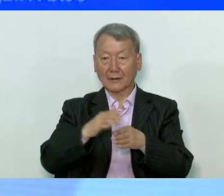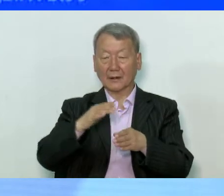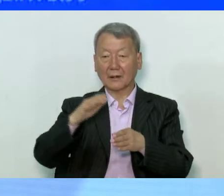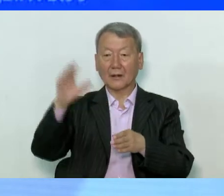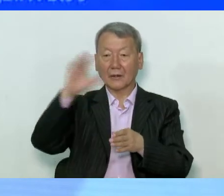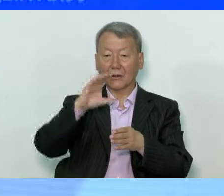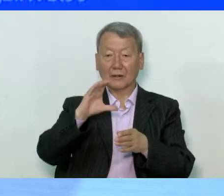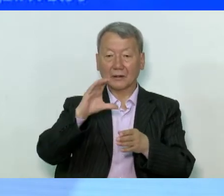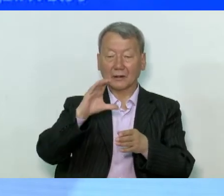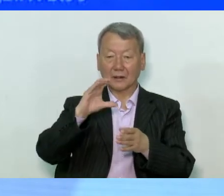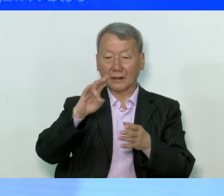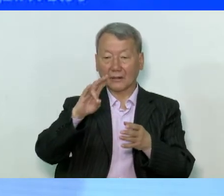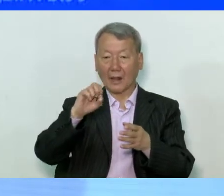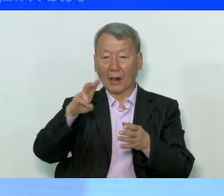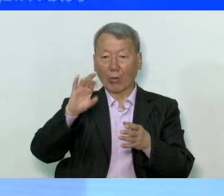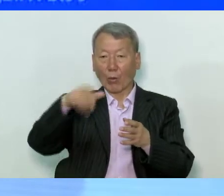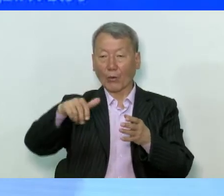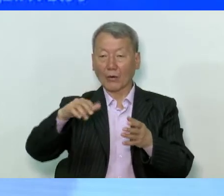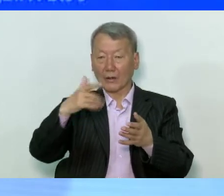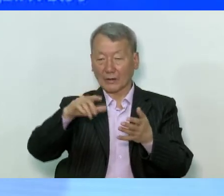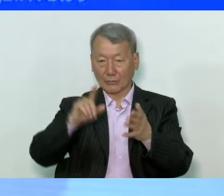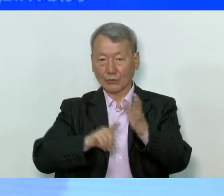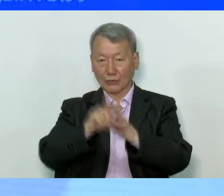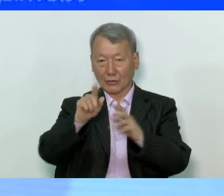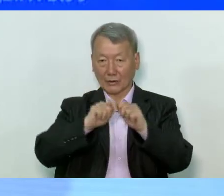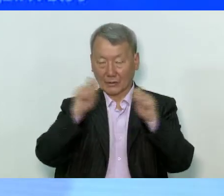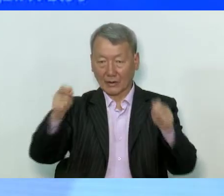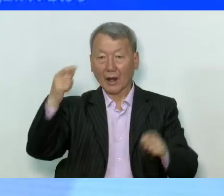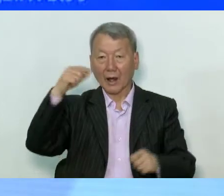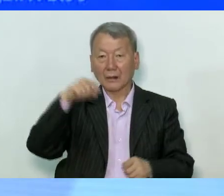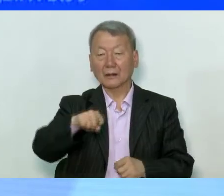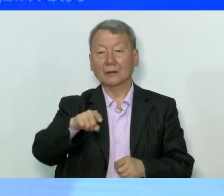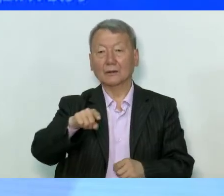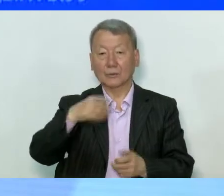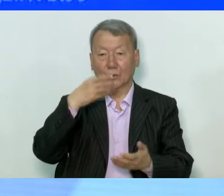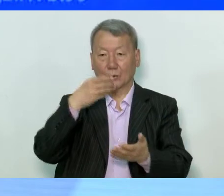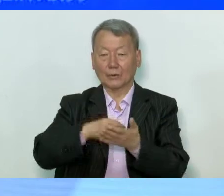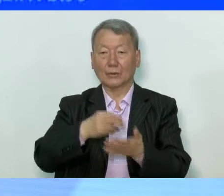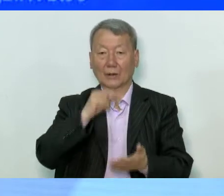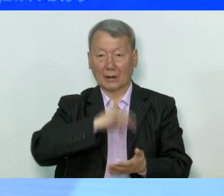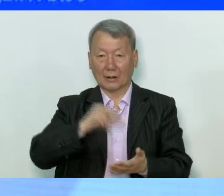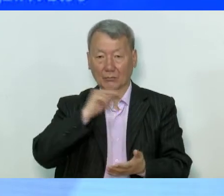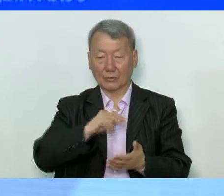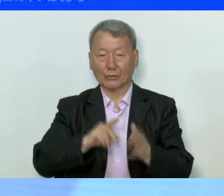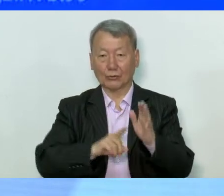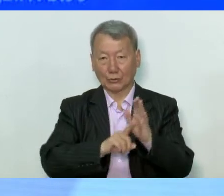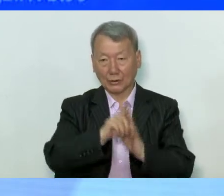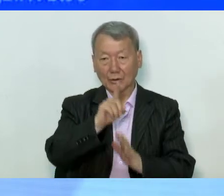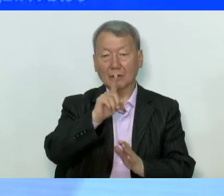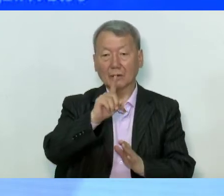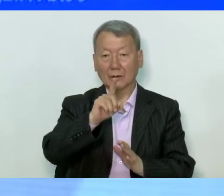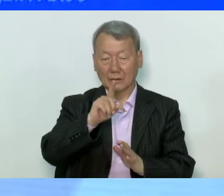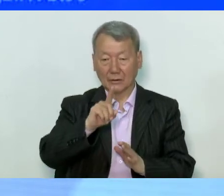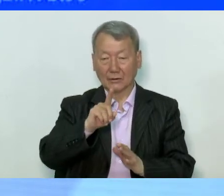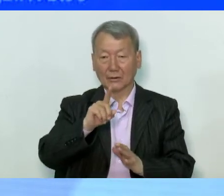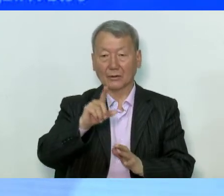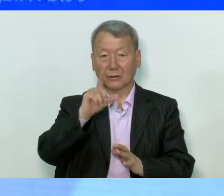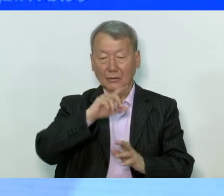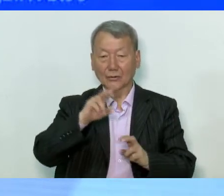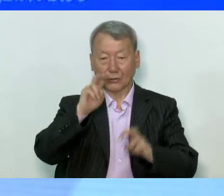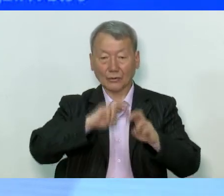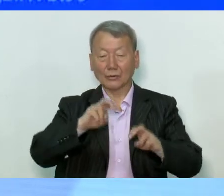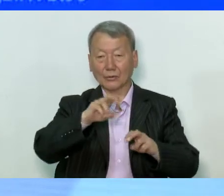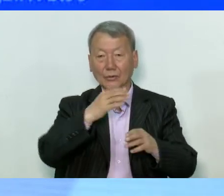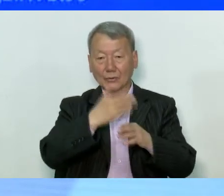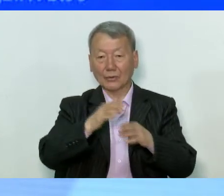салык төлөөчүлөрдү ишке киргизип баштадык. Алар өздөрүнүн ушу ишин баштап, бир киреше таап